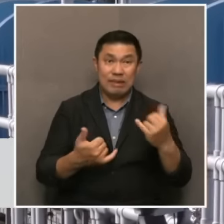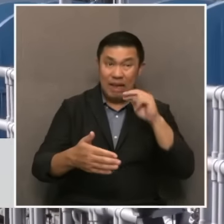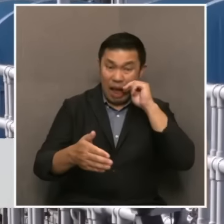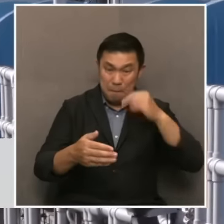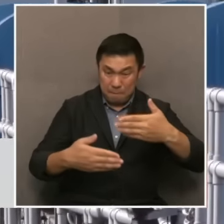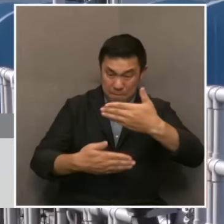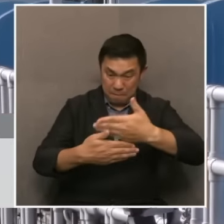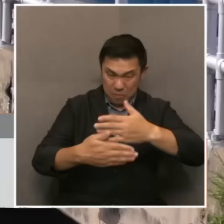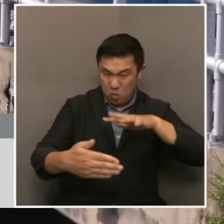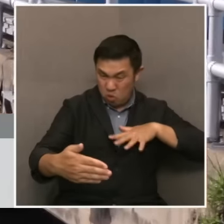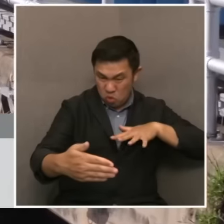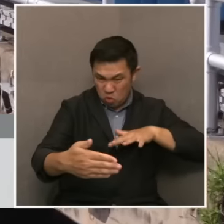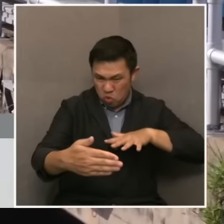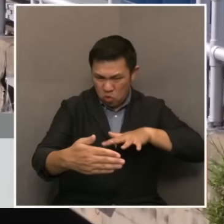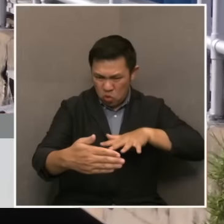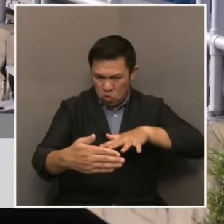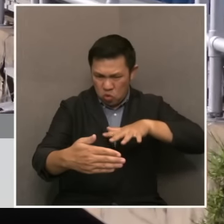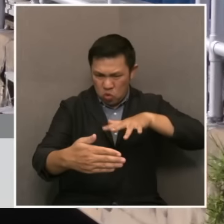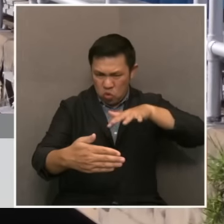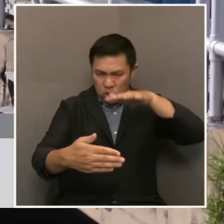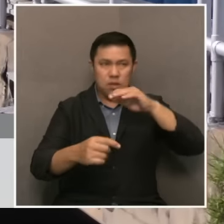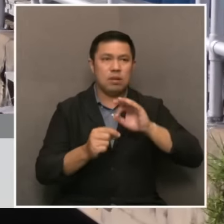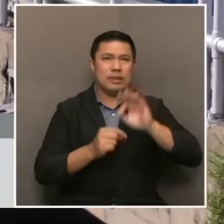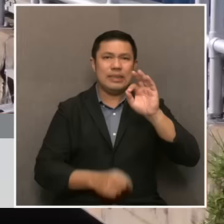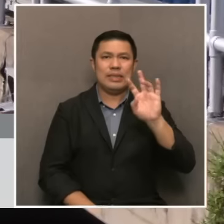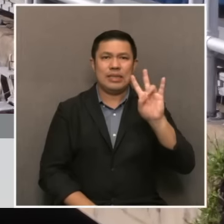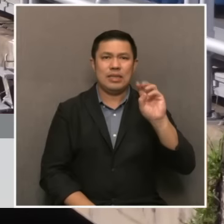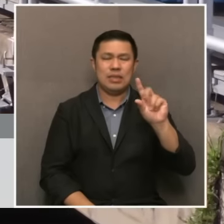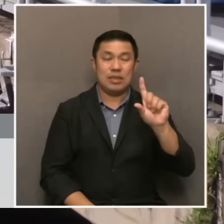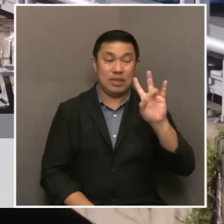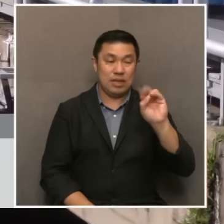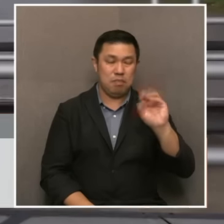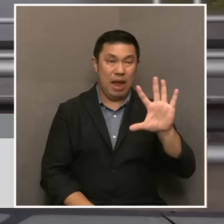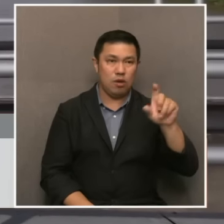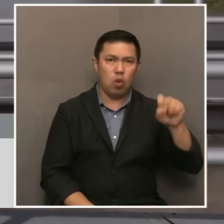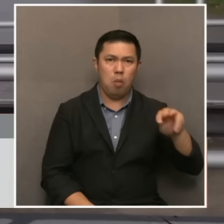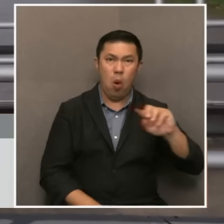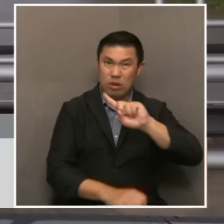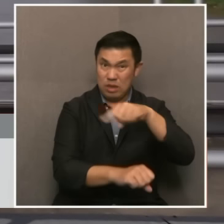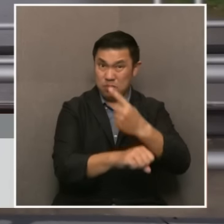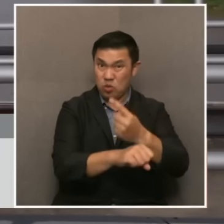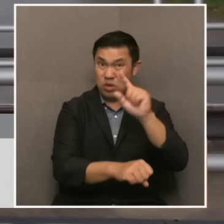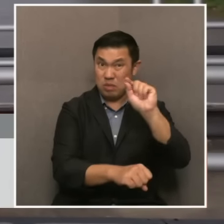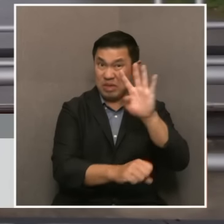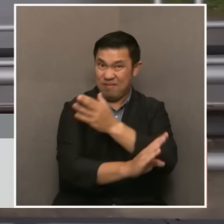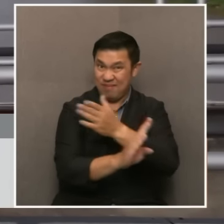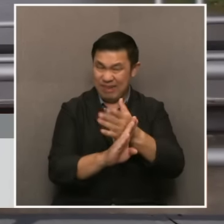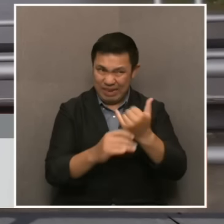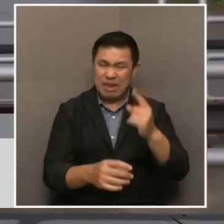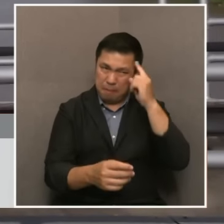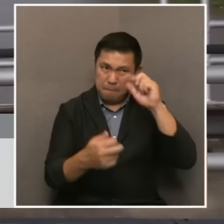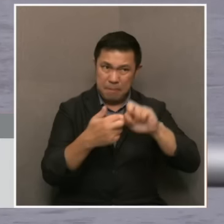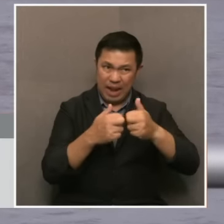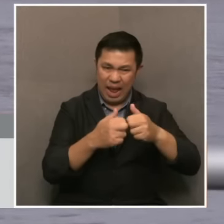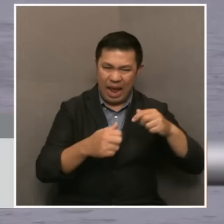ท้ายเขื่อนสูงขึ้นอีก 75ซมในรอบ 24ชมค่ะซึ่งอาจจะส่งผลกระทบกับพื้นที่ลุ่มต่ำ